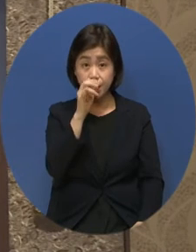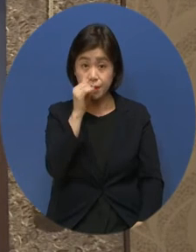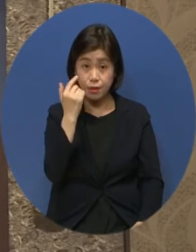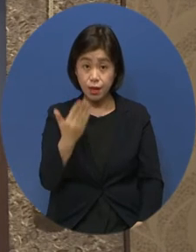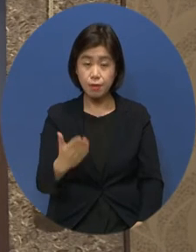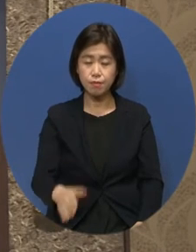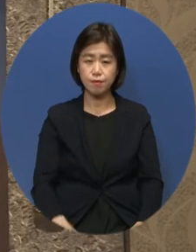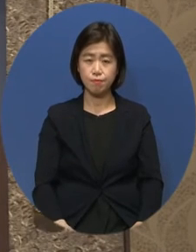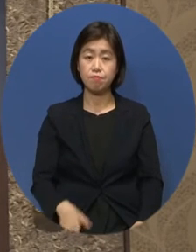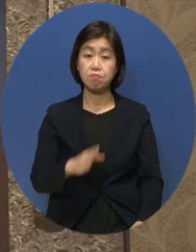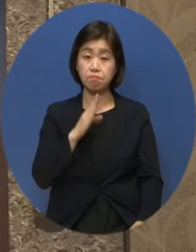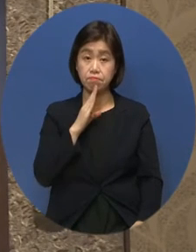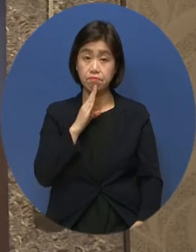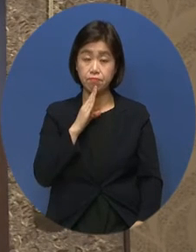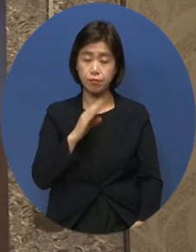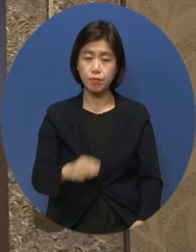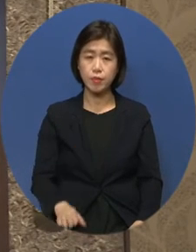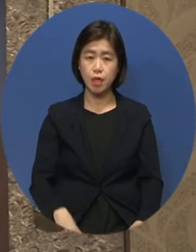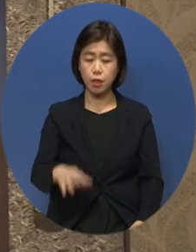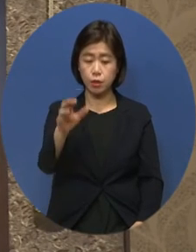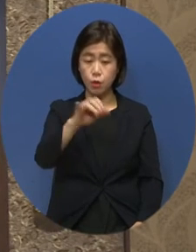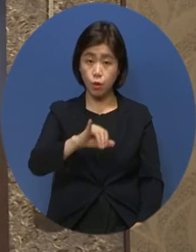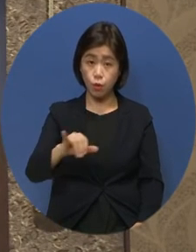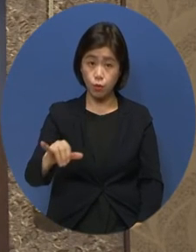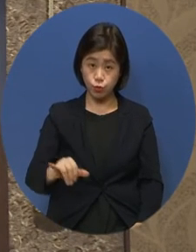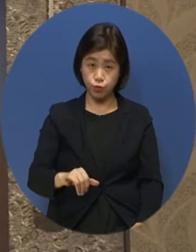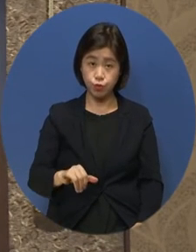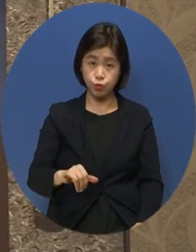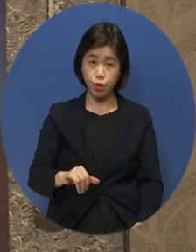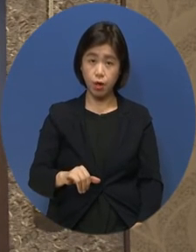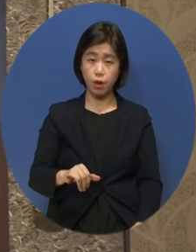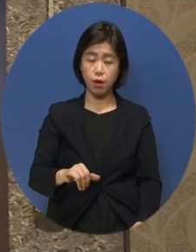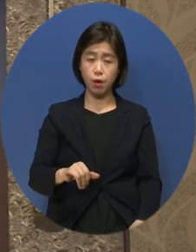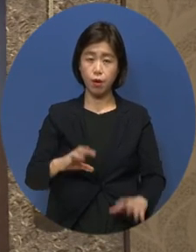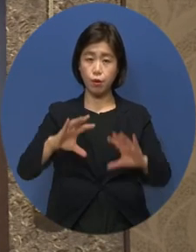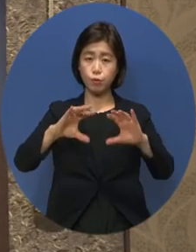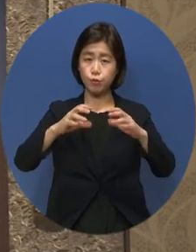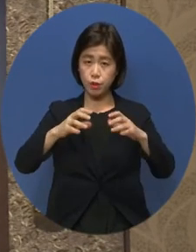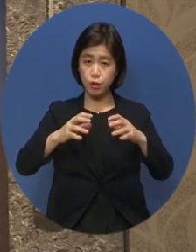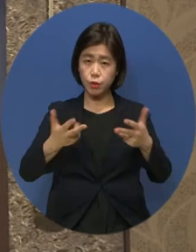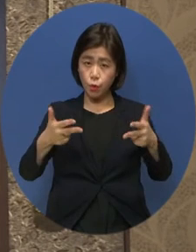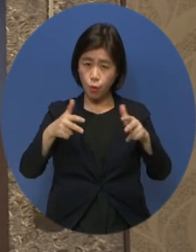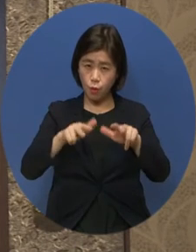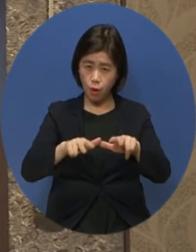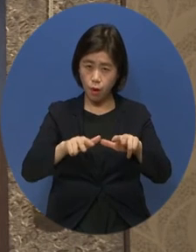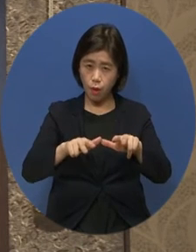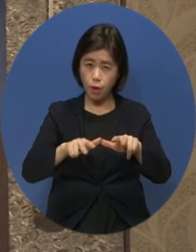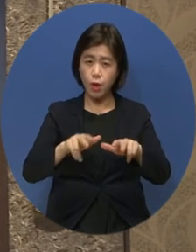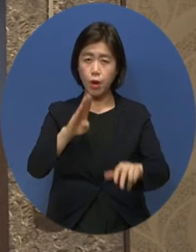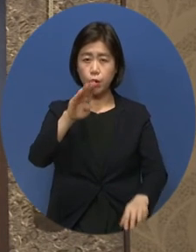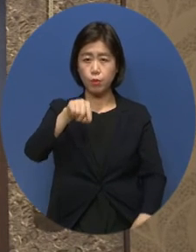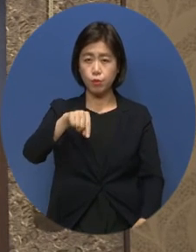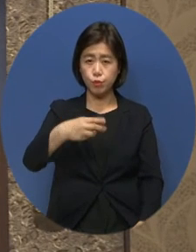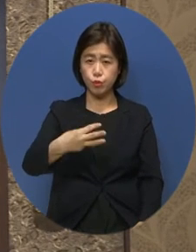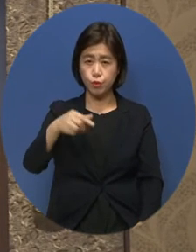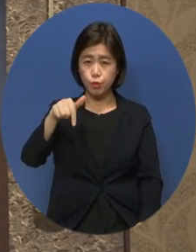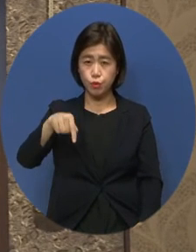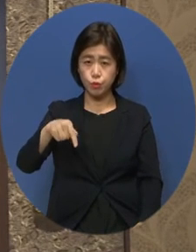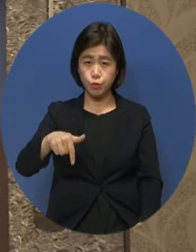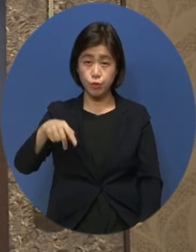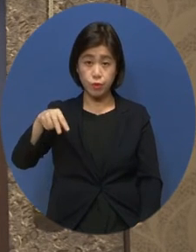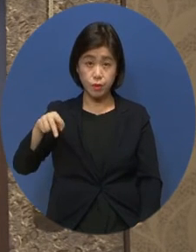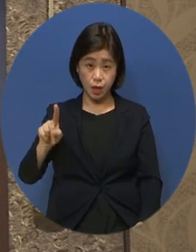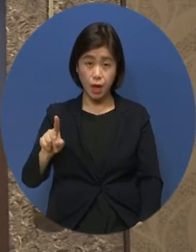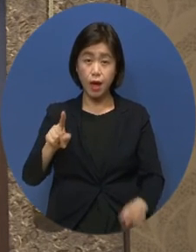전국의 국립공원 지역 유수한 지역의 불국사 하면 우리 나라 사람들이라면 한번 정도는 다